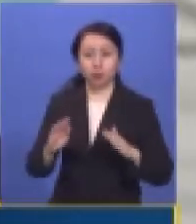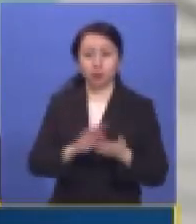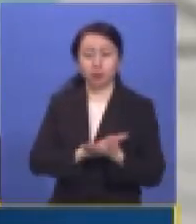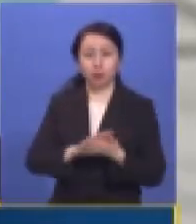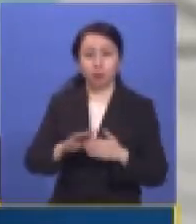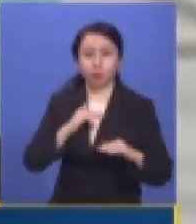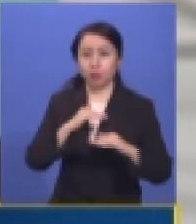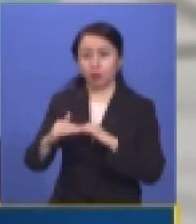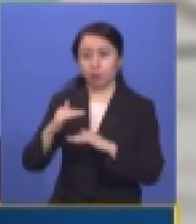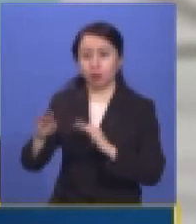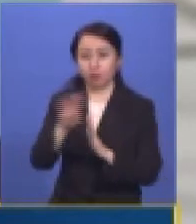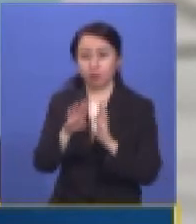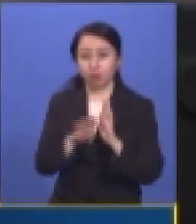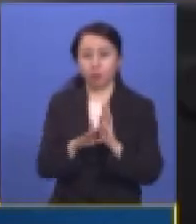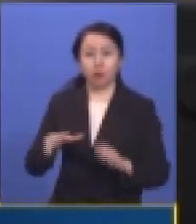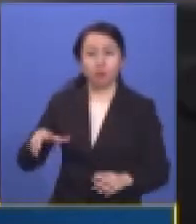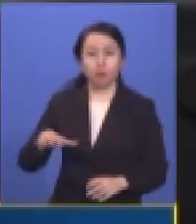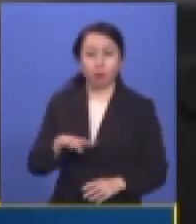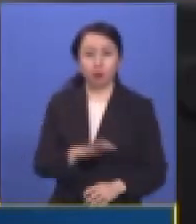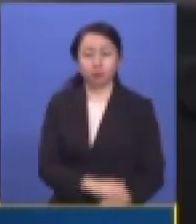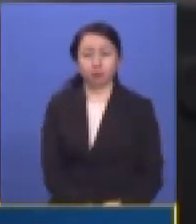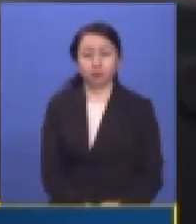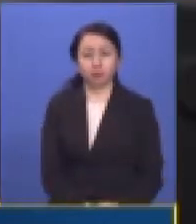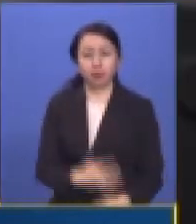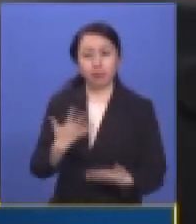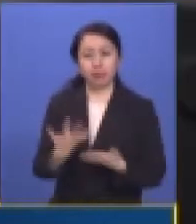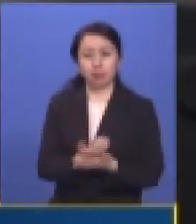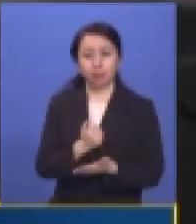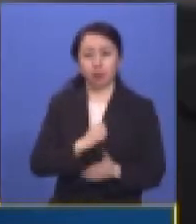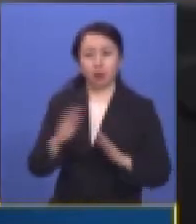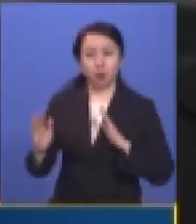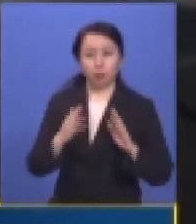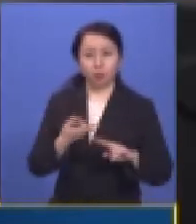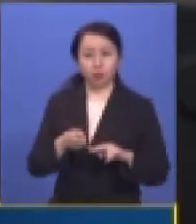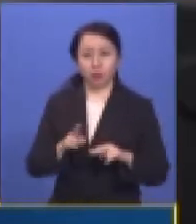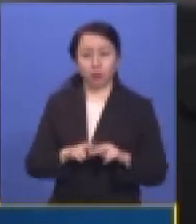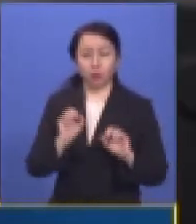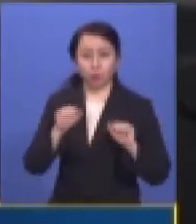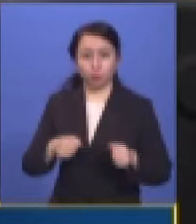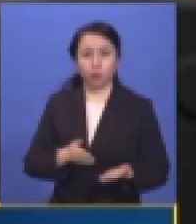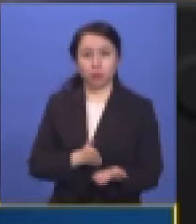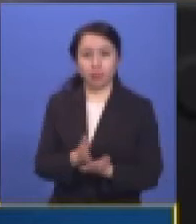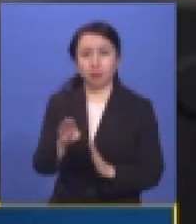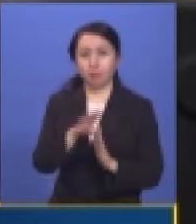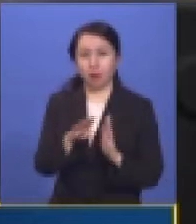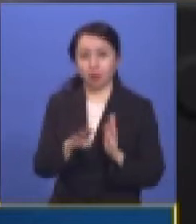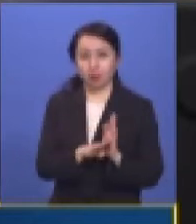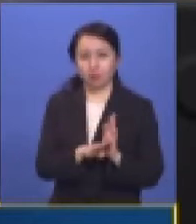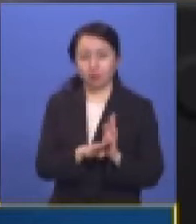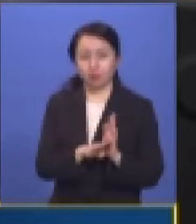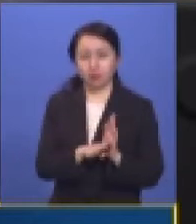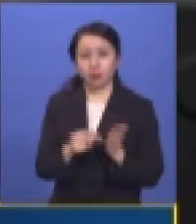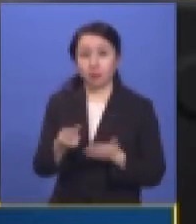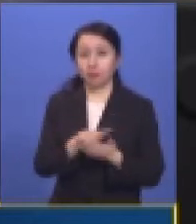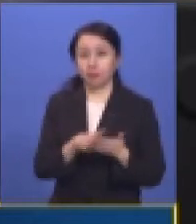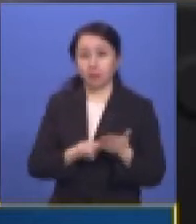Сейчас он программирует робота-паука. Я собирал роботов, которые могут ездить, программировал, писал программы